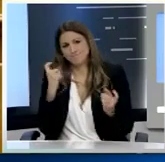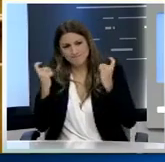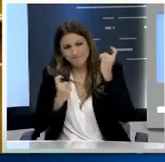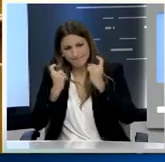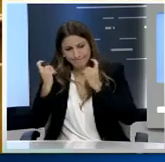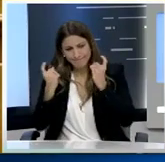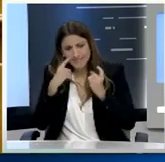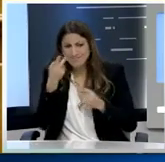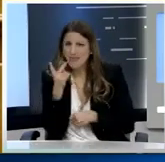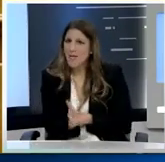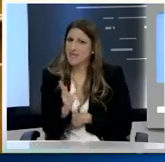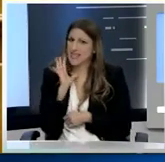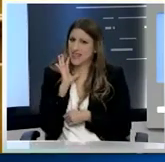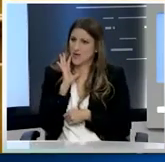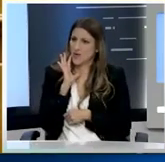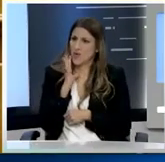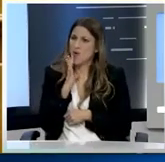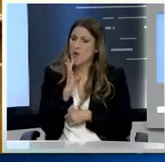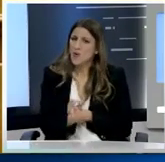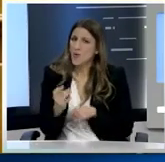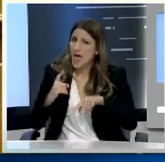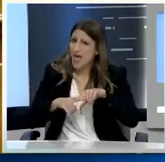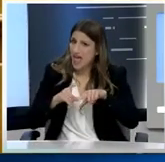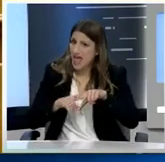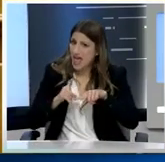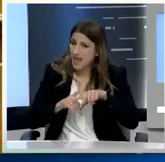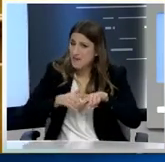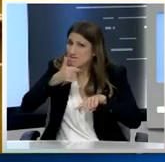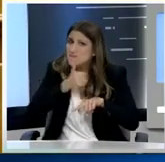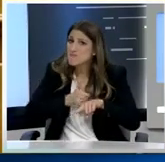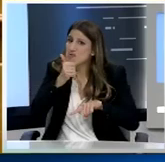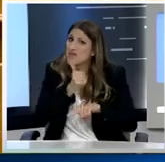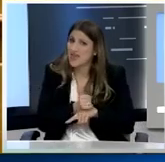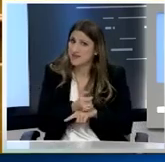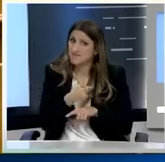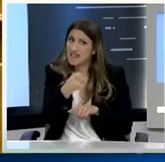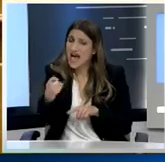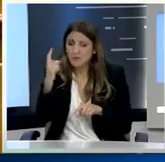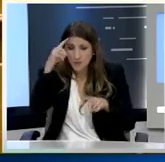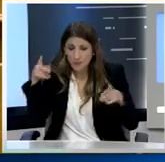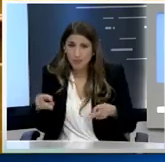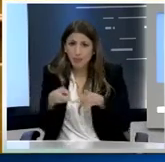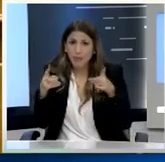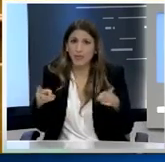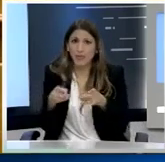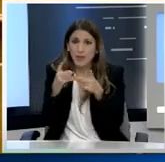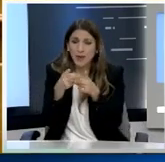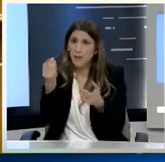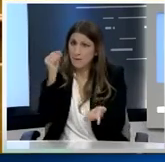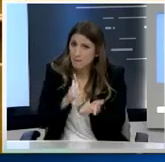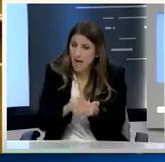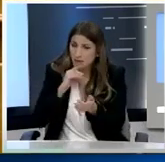ήταν ιδιαίτερα επικίνδυνη, ειδικά για μια χώρα που έχει ταλαιπωρηθεί όσο η Ελλάδα. Επικίνδυνη για ένα νέο